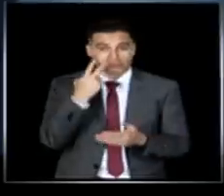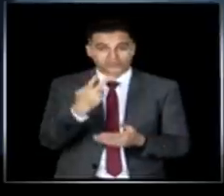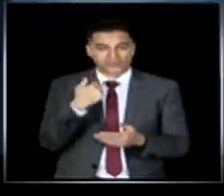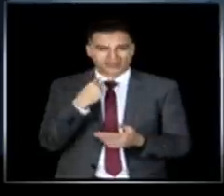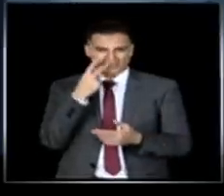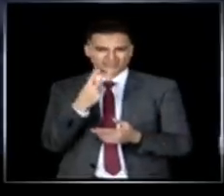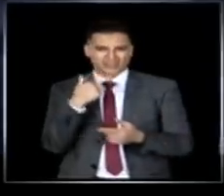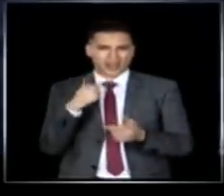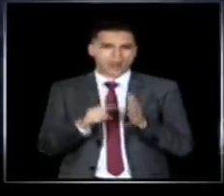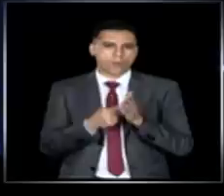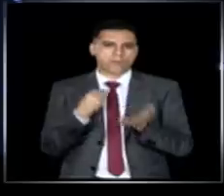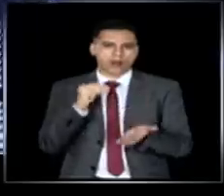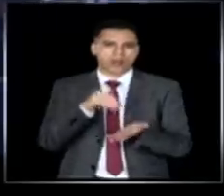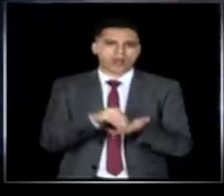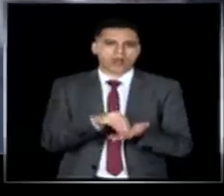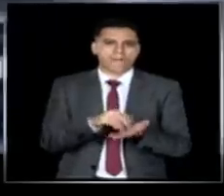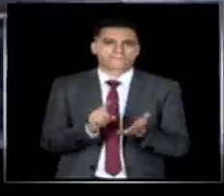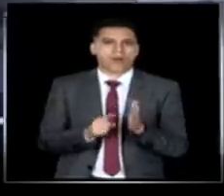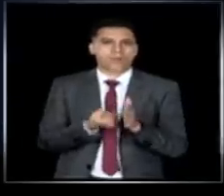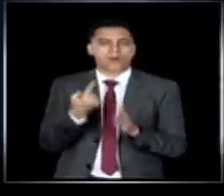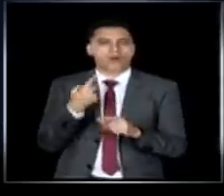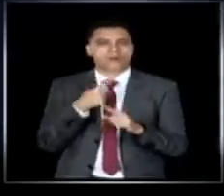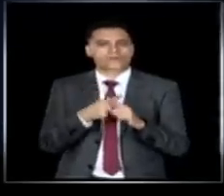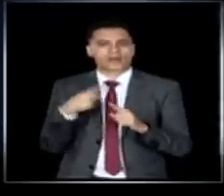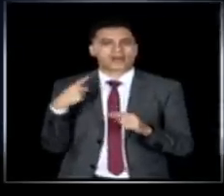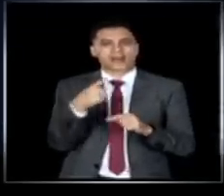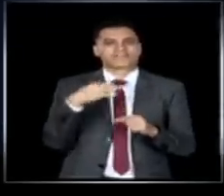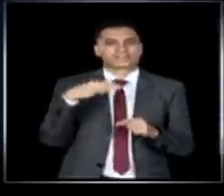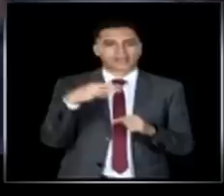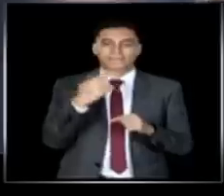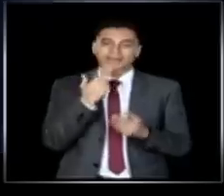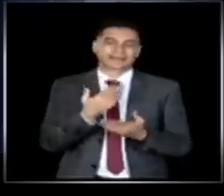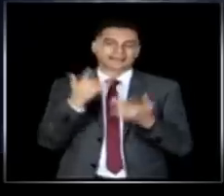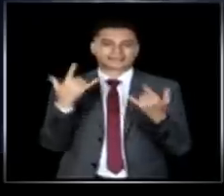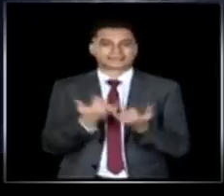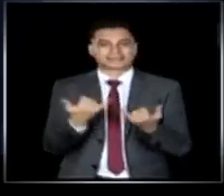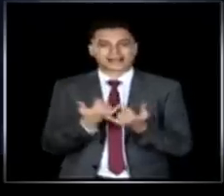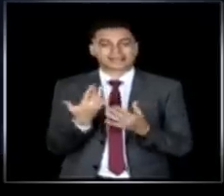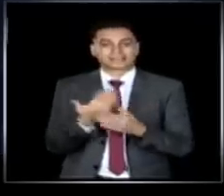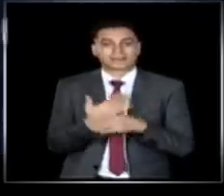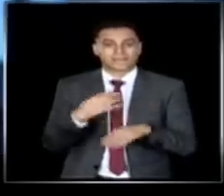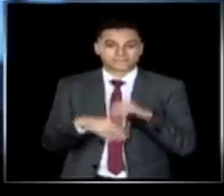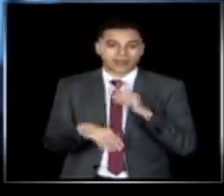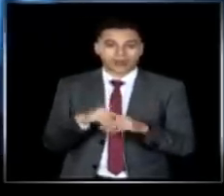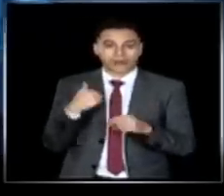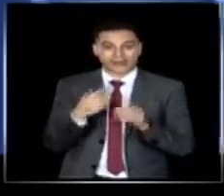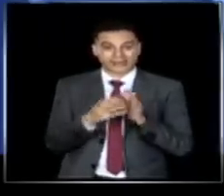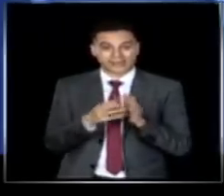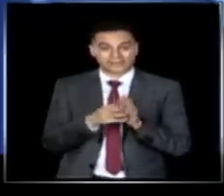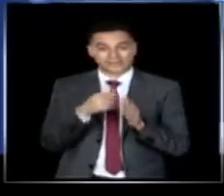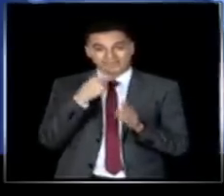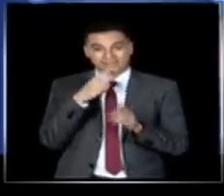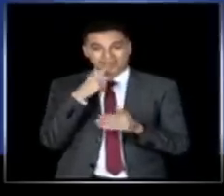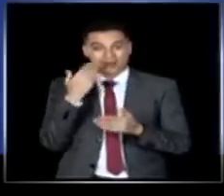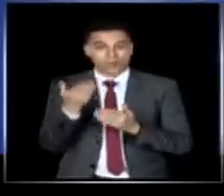شيء كبير لي أن أنا أول مشاركة أجيب الهدف الذهبي، ده شيء بالنسبة لي عظيم، بس أهم حاجة أنه رجعت لجامعتي. خبرة فرقة كتير جدا عند جامعة اسكندرية،